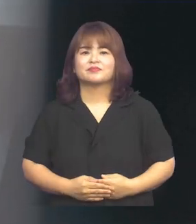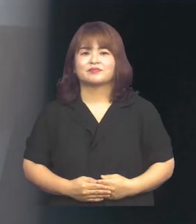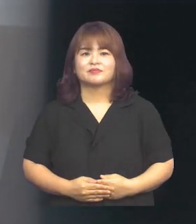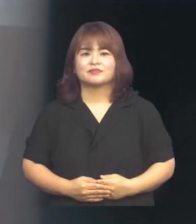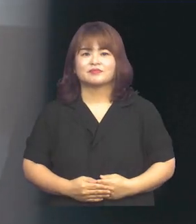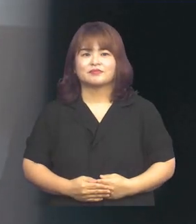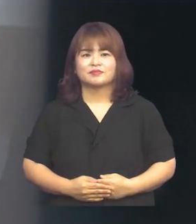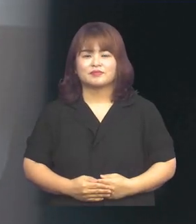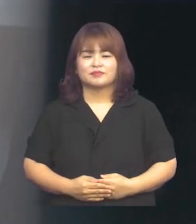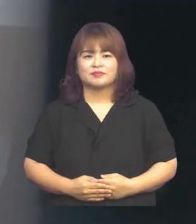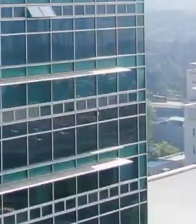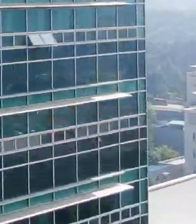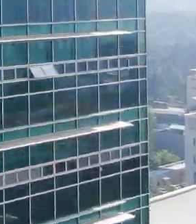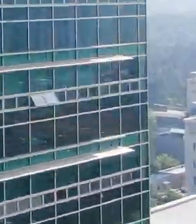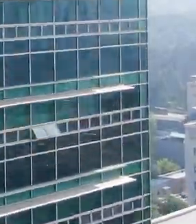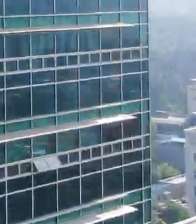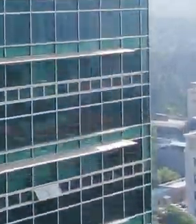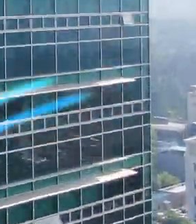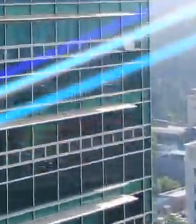말했습니다.